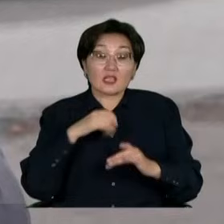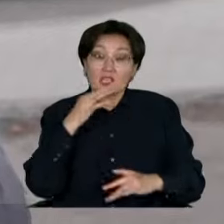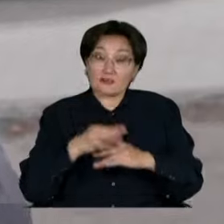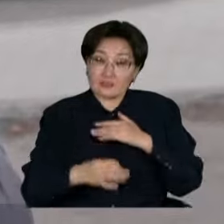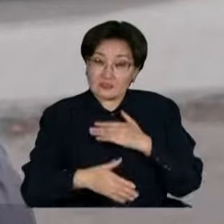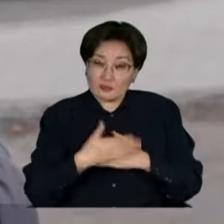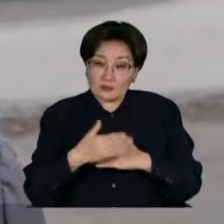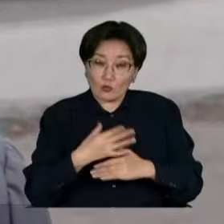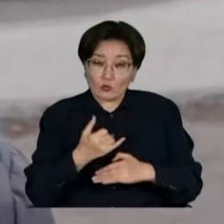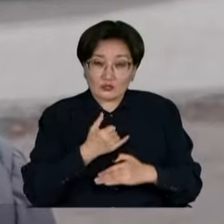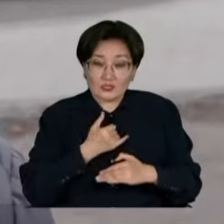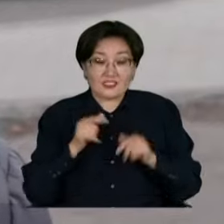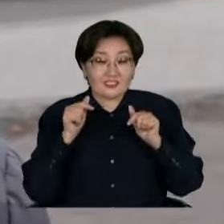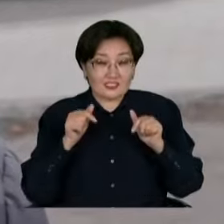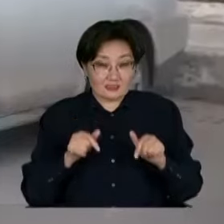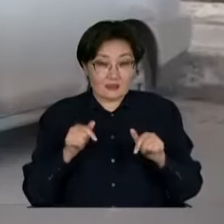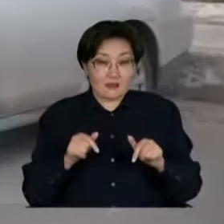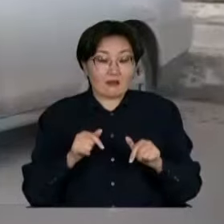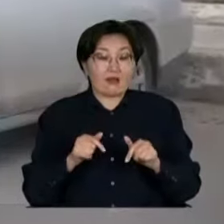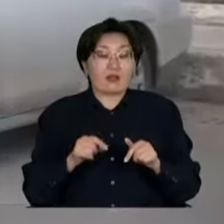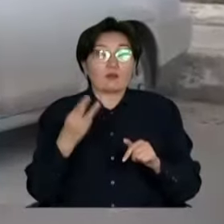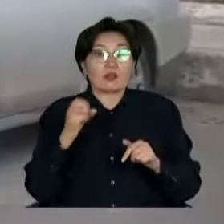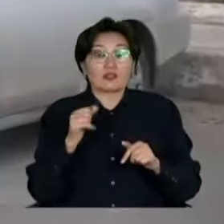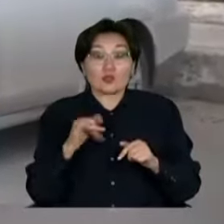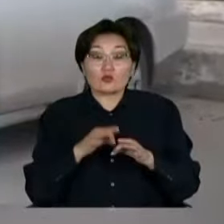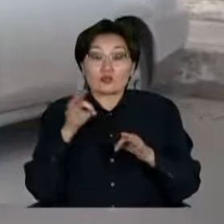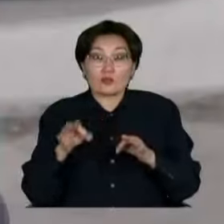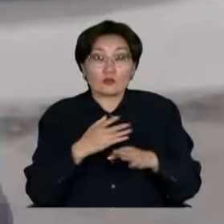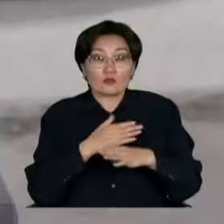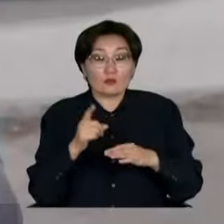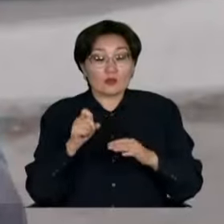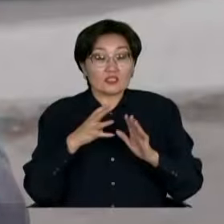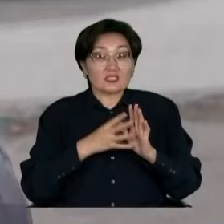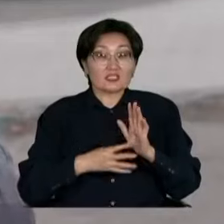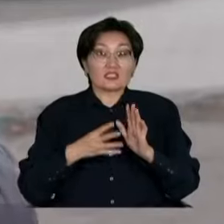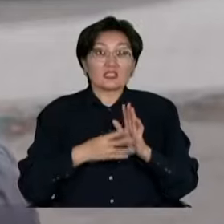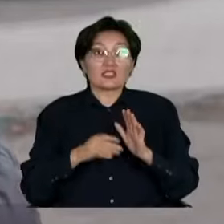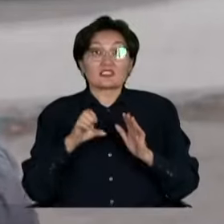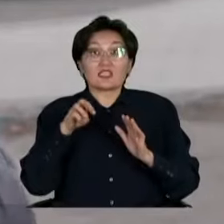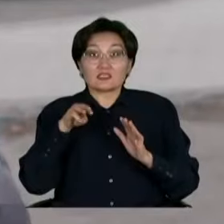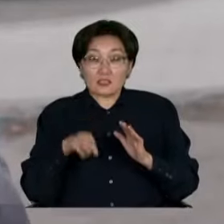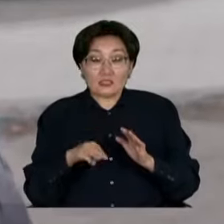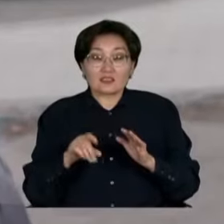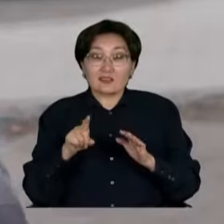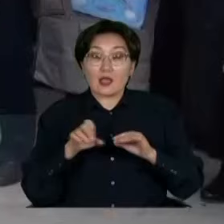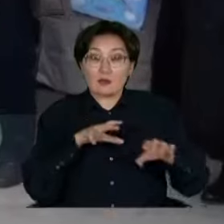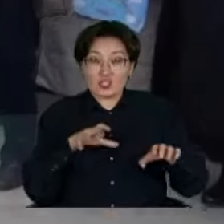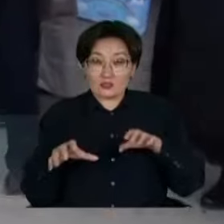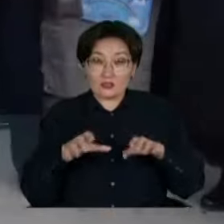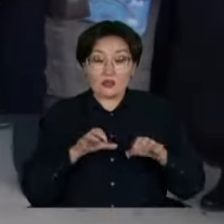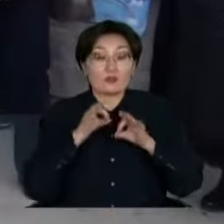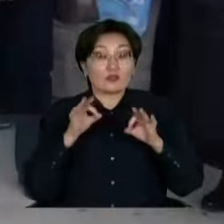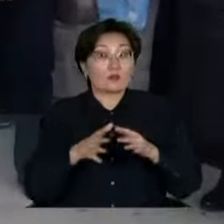ответственности у нас здесь, в Мангыстауской области, по 190-й статье за мошенничество. К